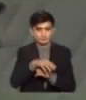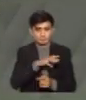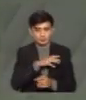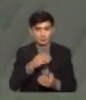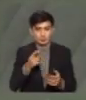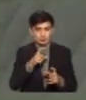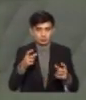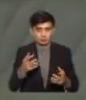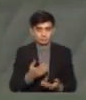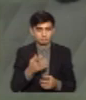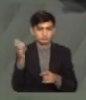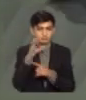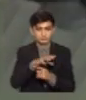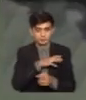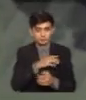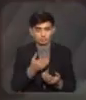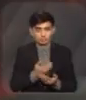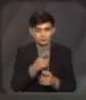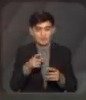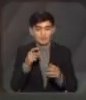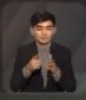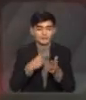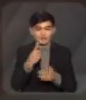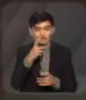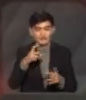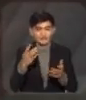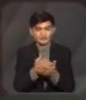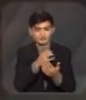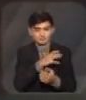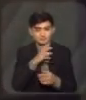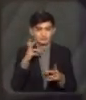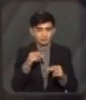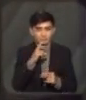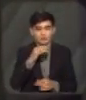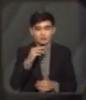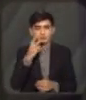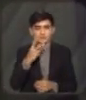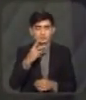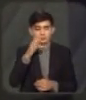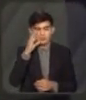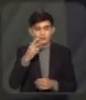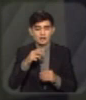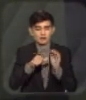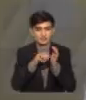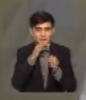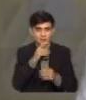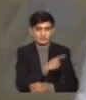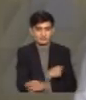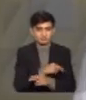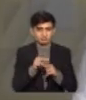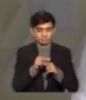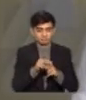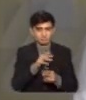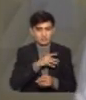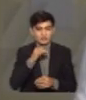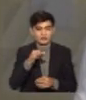погребенными заживо. Спасателям удалось вовремя вызволить лишь одного. Врачам пришлось побороться за жизнь 26-летнего рабочего. Диагноз